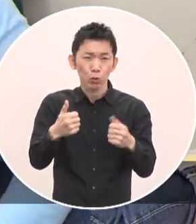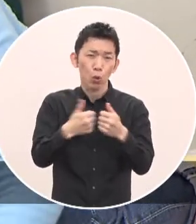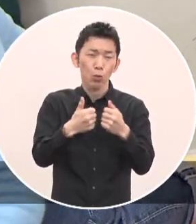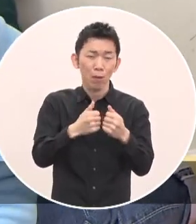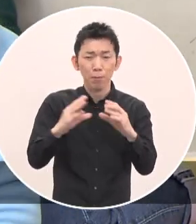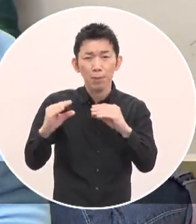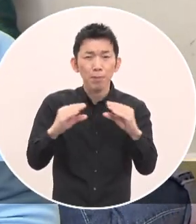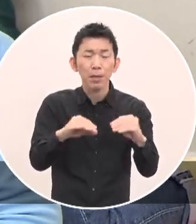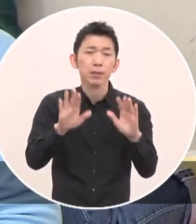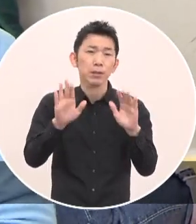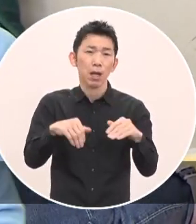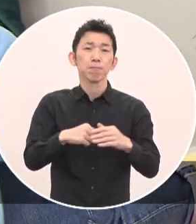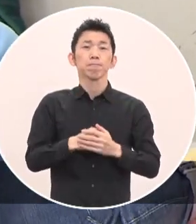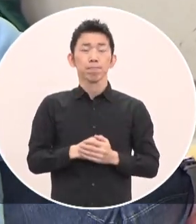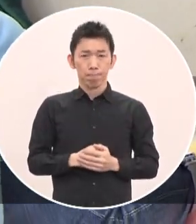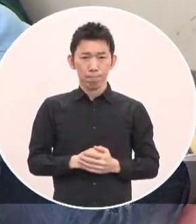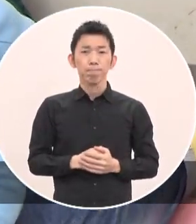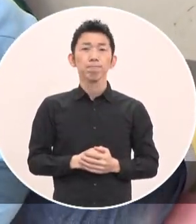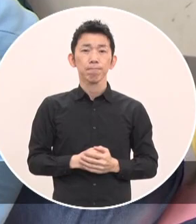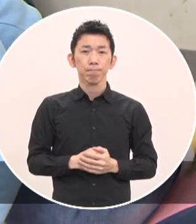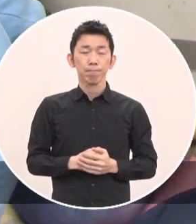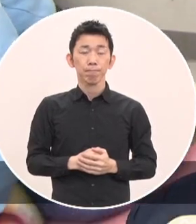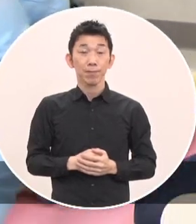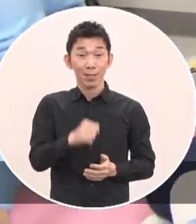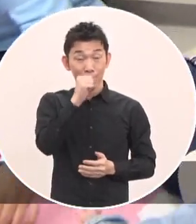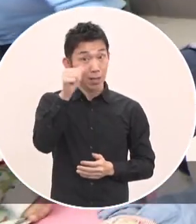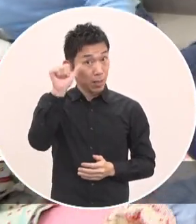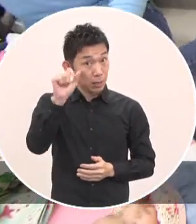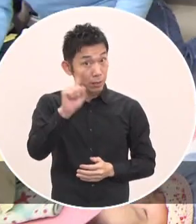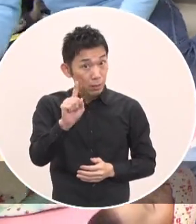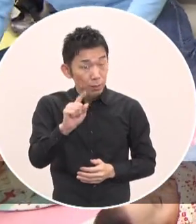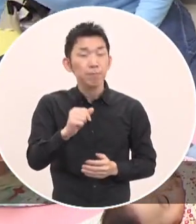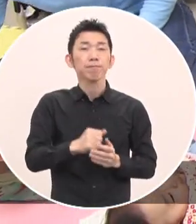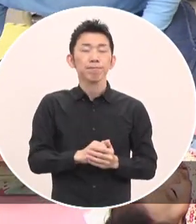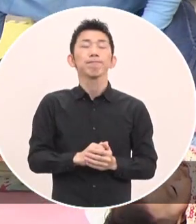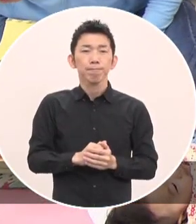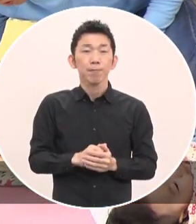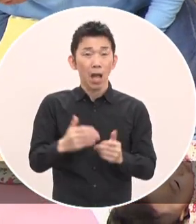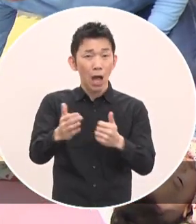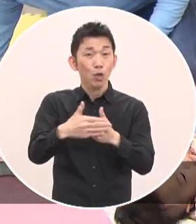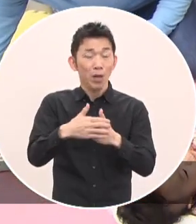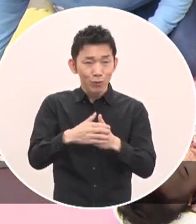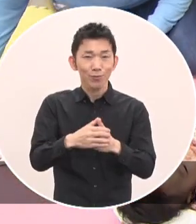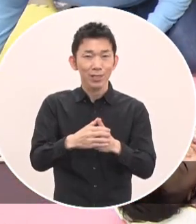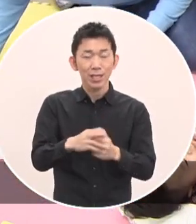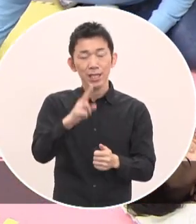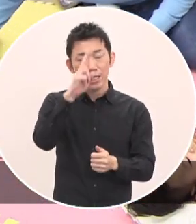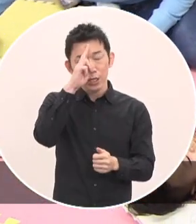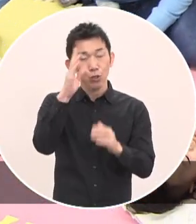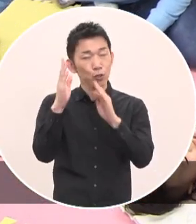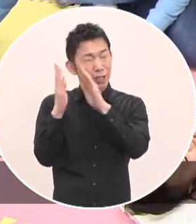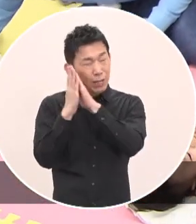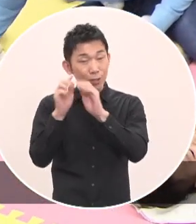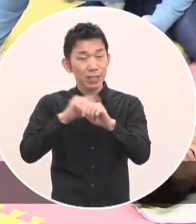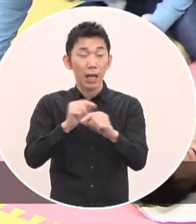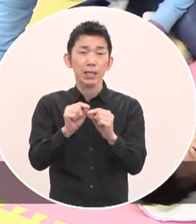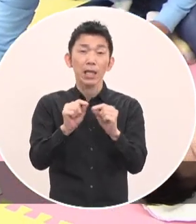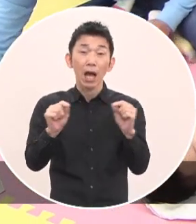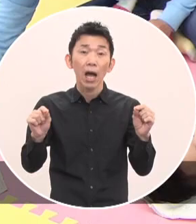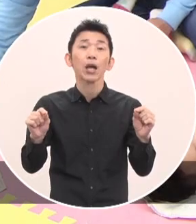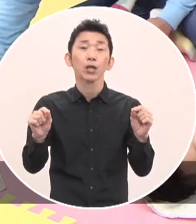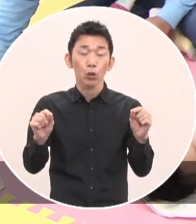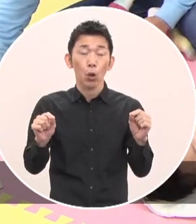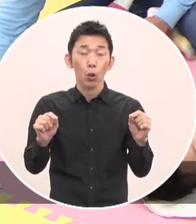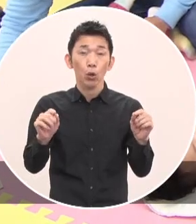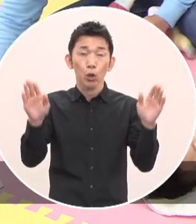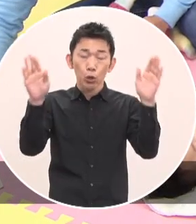委員会におかけしましたue アイデアはありましたかそうですねなく昼寝をや4まり姿勢というか言われなく